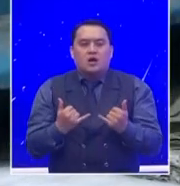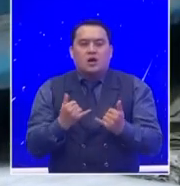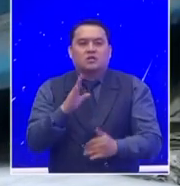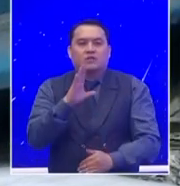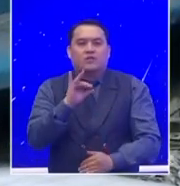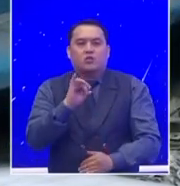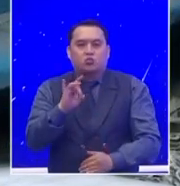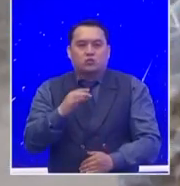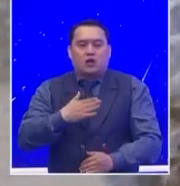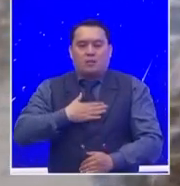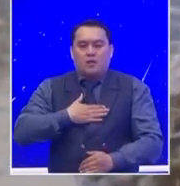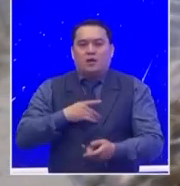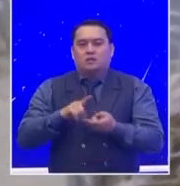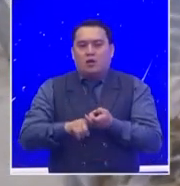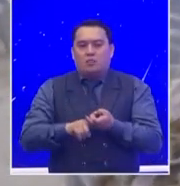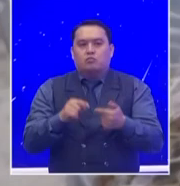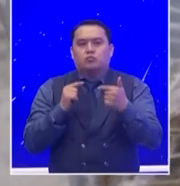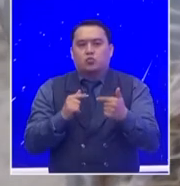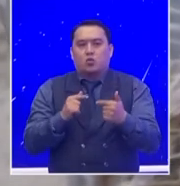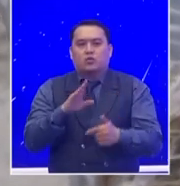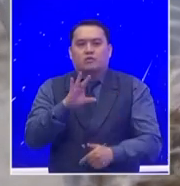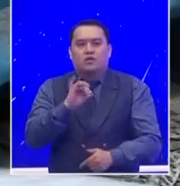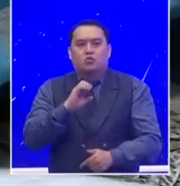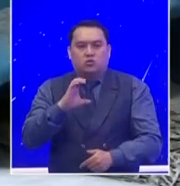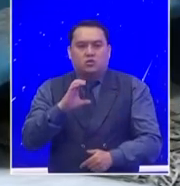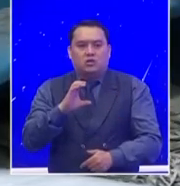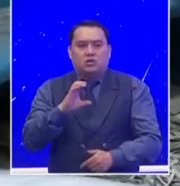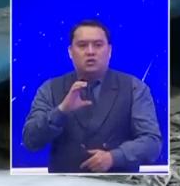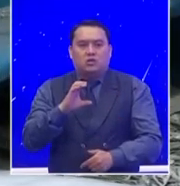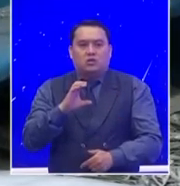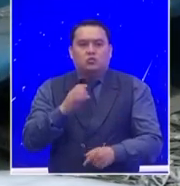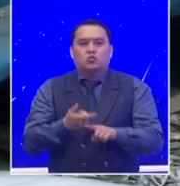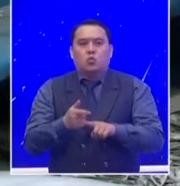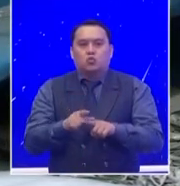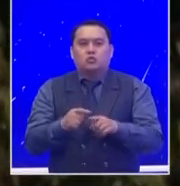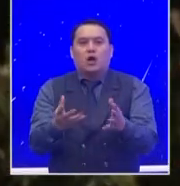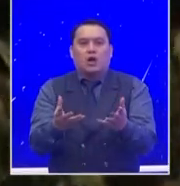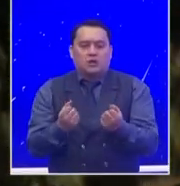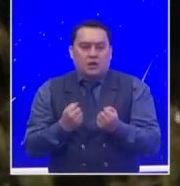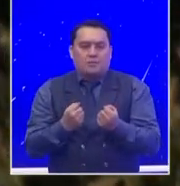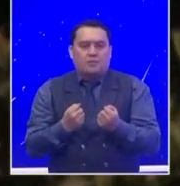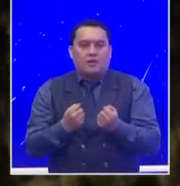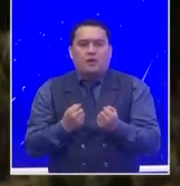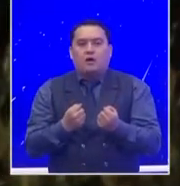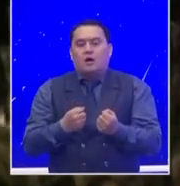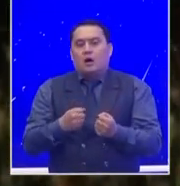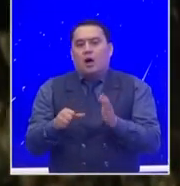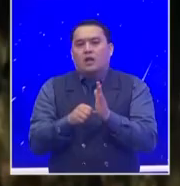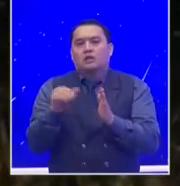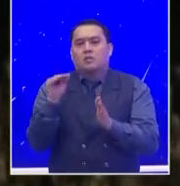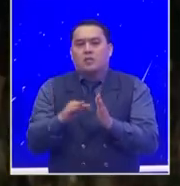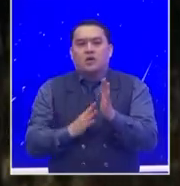қарсы вообще адыраспан противовирусы ғой бұл. Жаңағы вирусты кетеді, сол үшін алып жатырмыз да. Жалпы елімізде 6 мыңнан